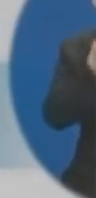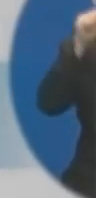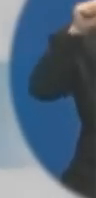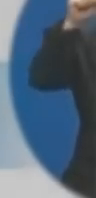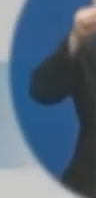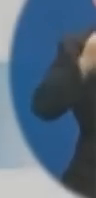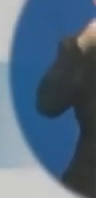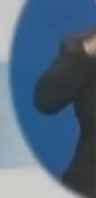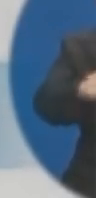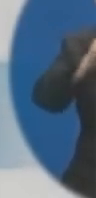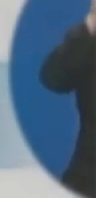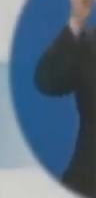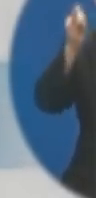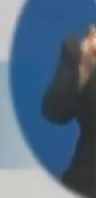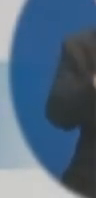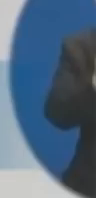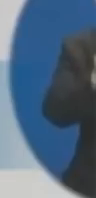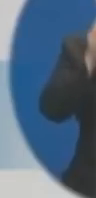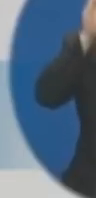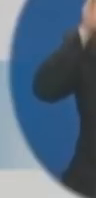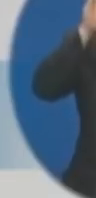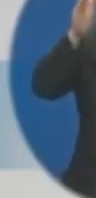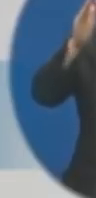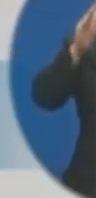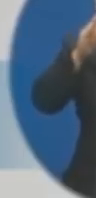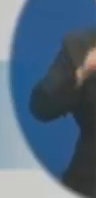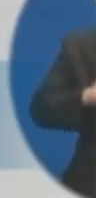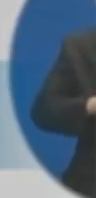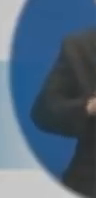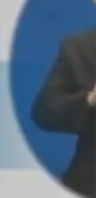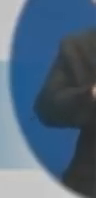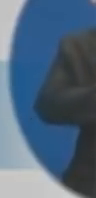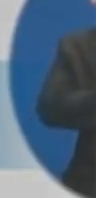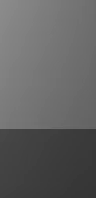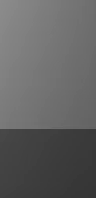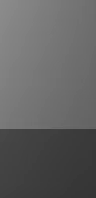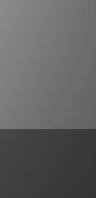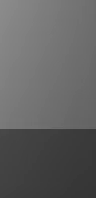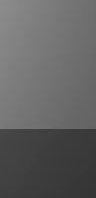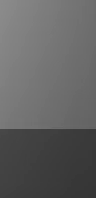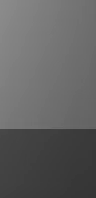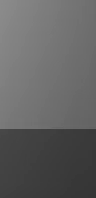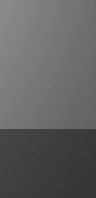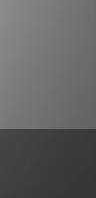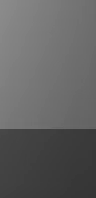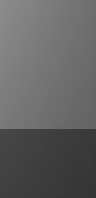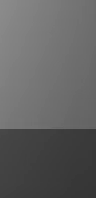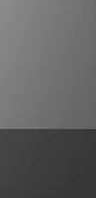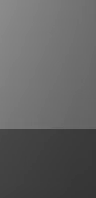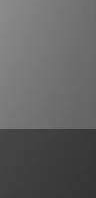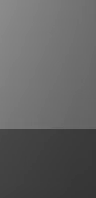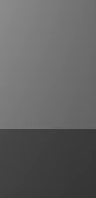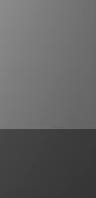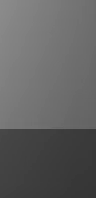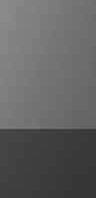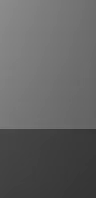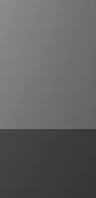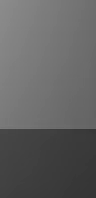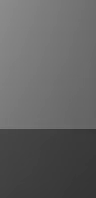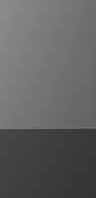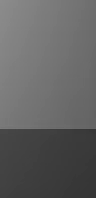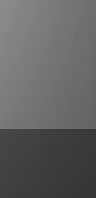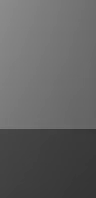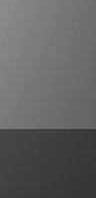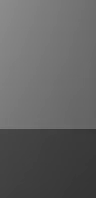촛불시민은 민주사회가 나아갈 방향과 의제를 제시했습니다. 국민의 한 사람으로서 국민과